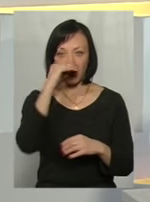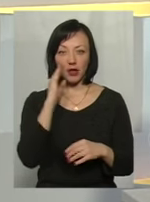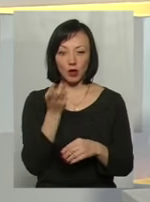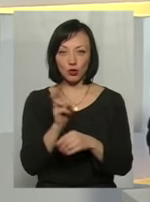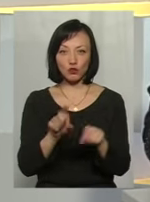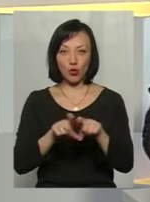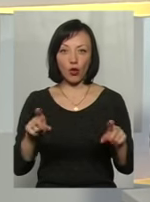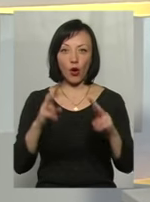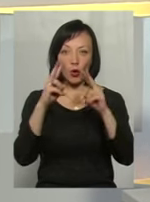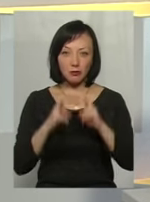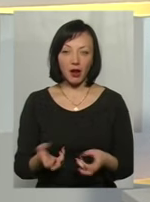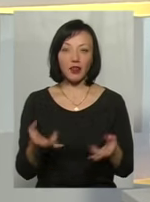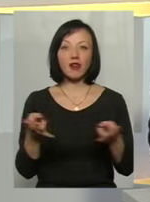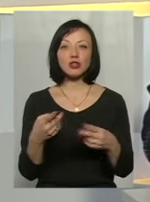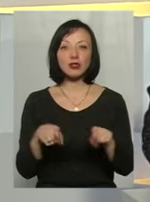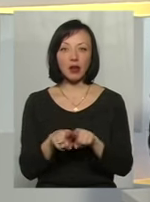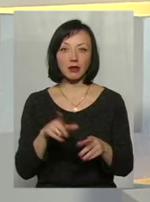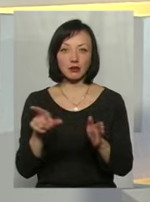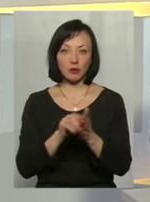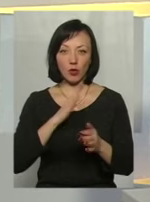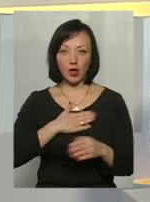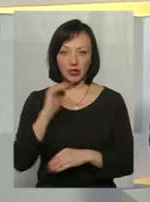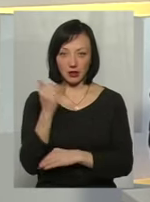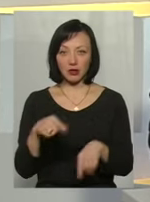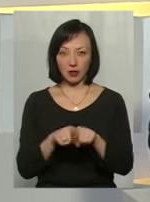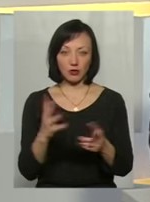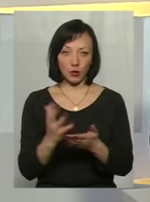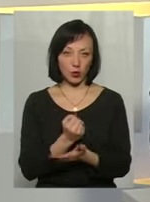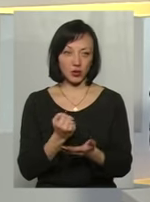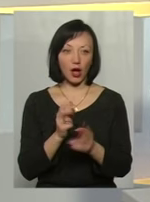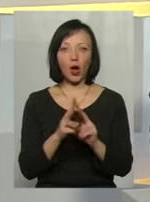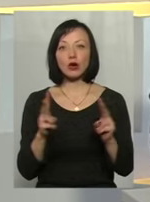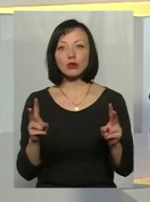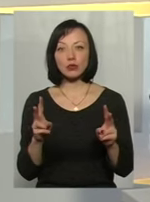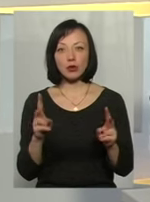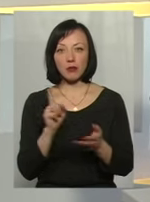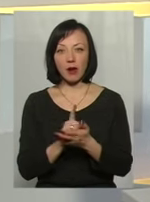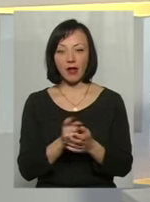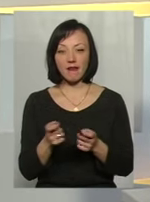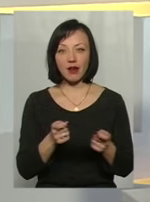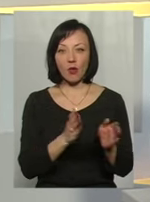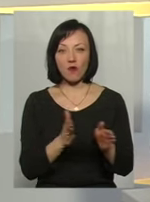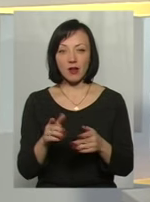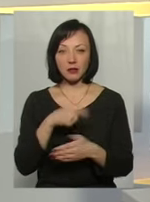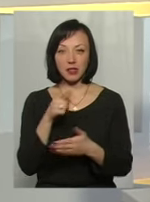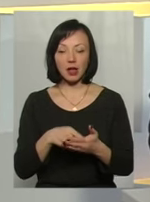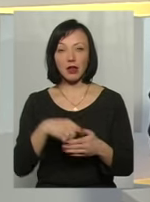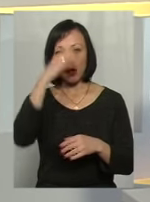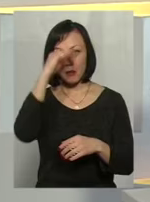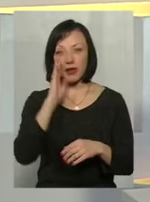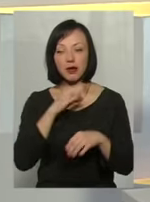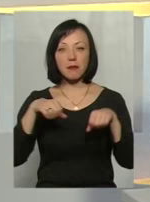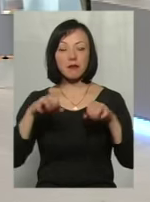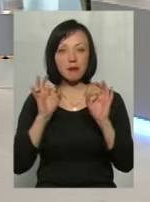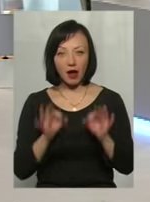школу розбиратись, навіщо ви так з моєю дитиною, і тут також виходить, а хто має врегулювати це питання? Батьки праві, бо, по-перше, це